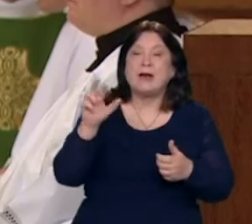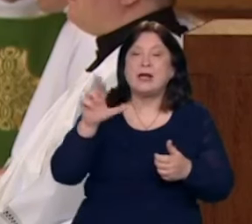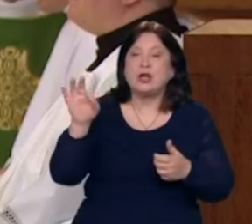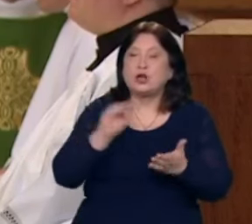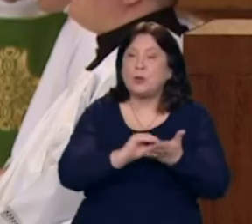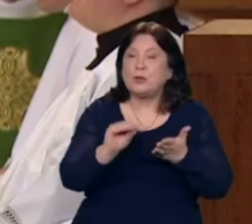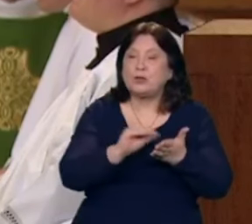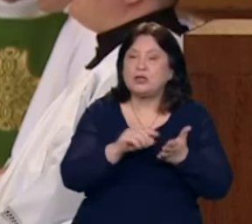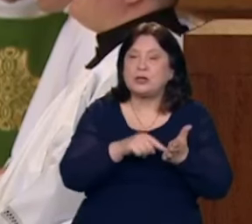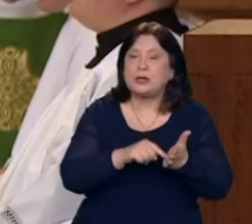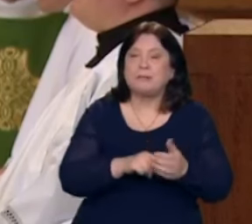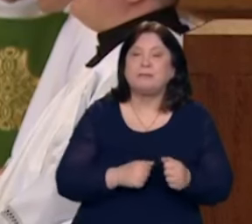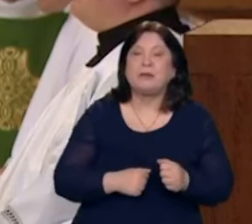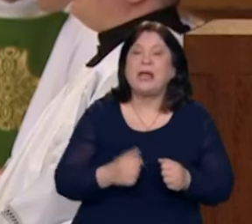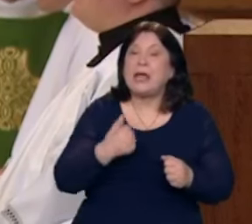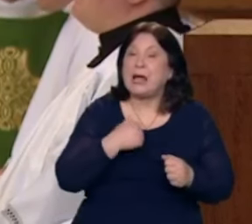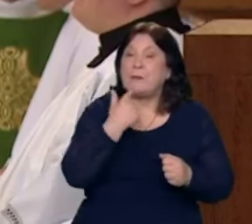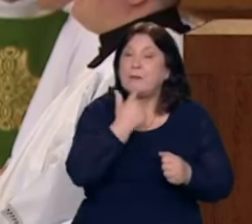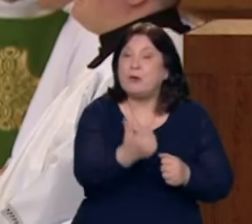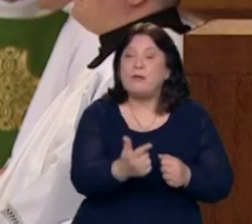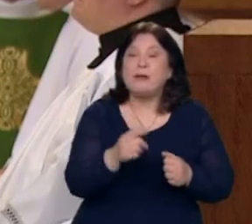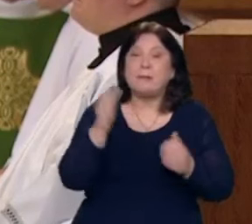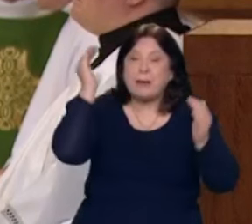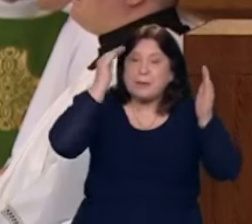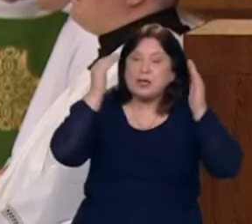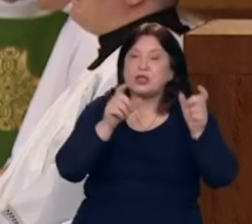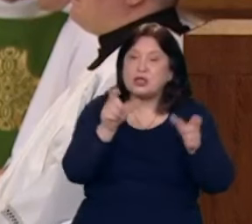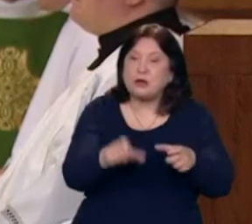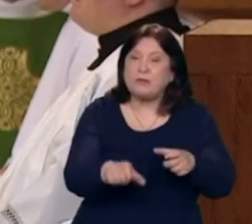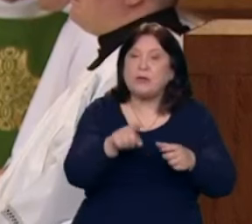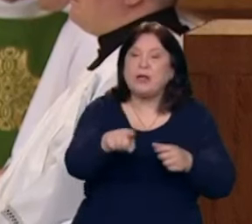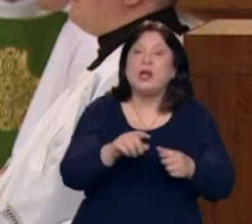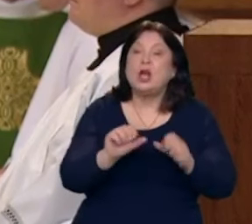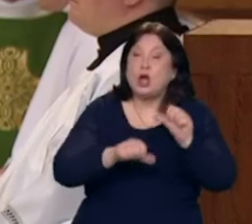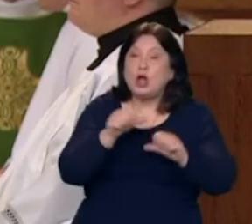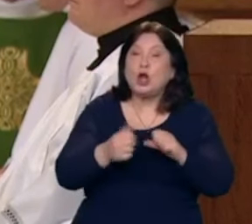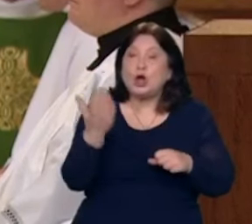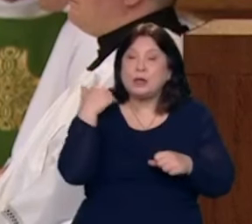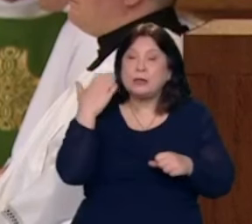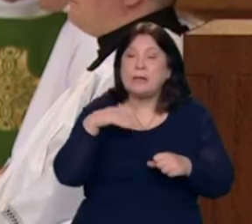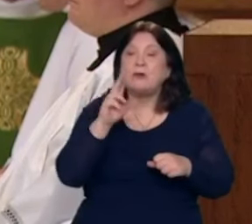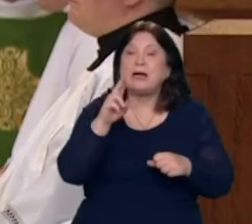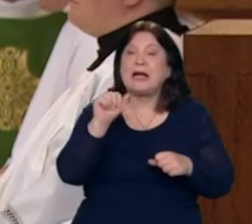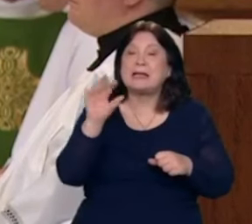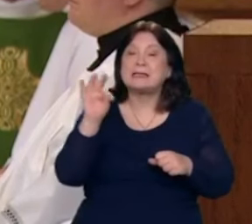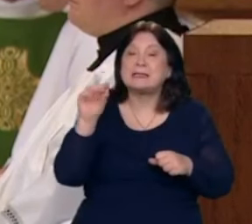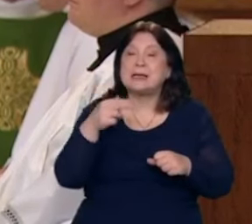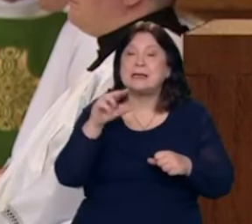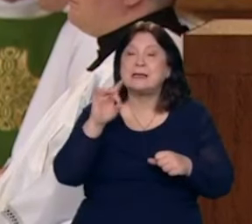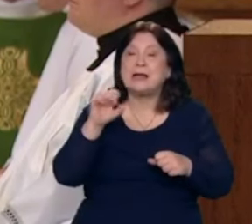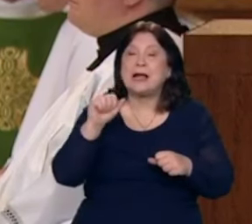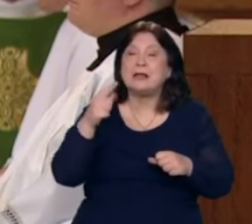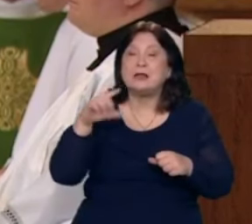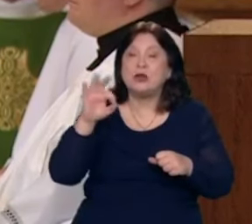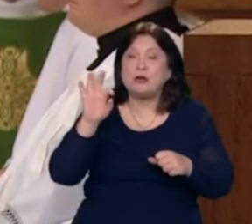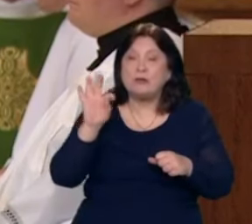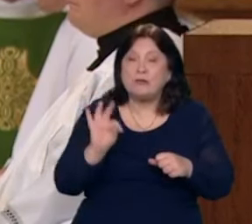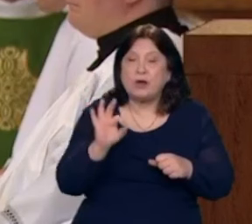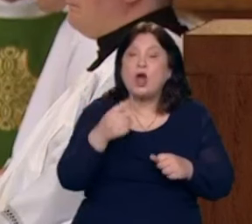naal mówię papieżowi że rok temu w Castel gandolfo powiedział